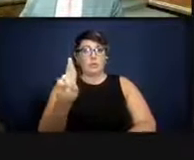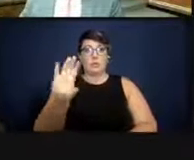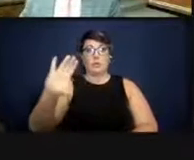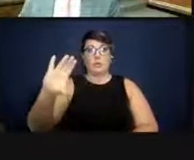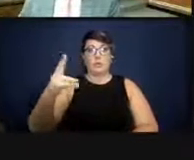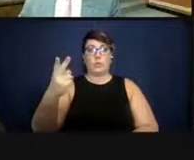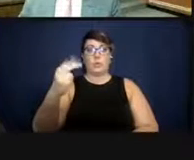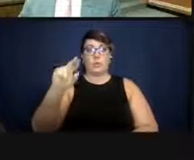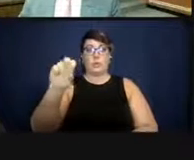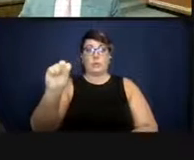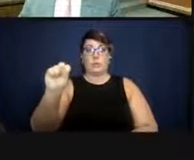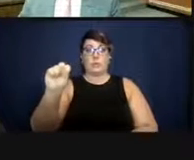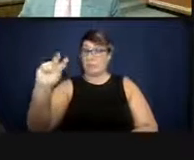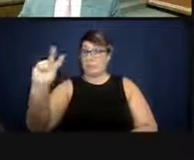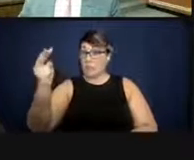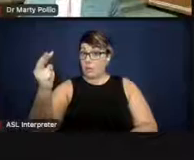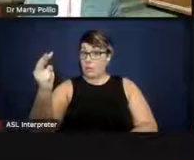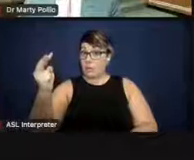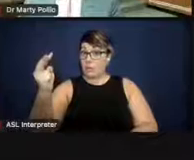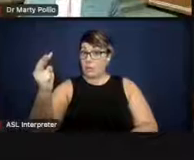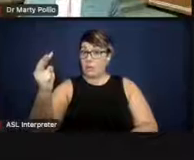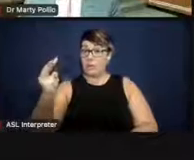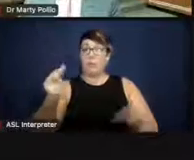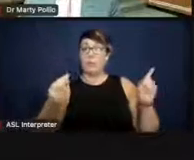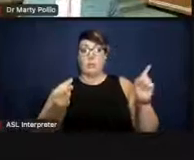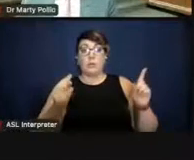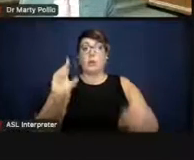دكتور كريس، هل هناك من